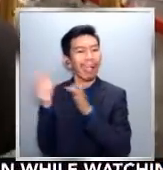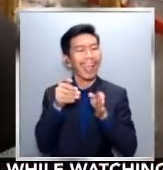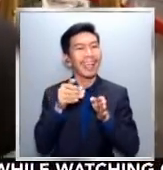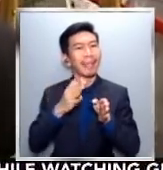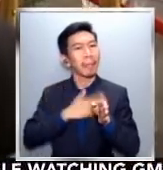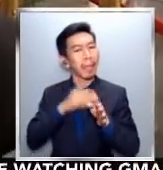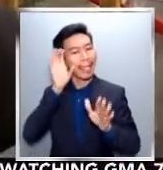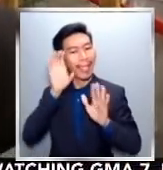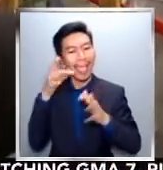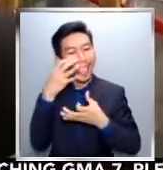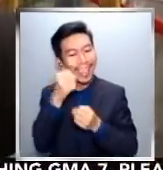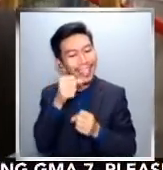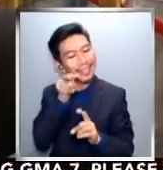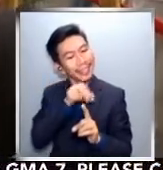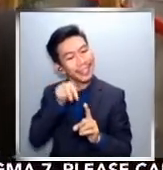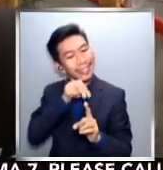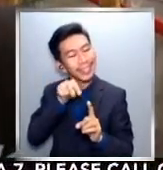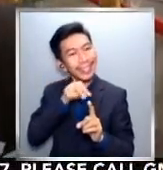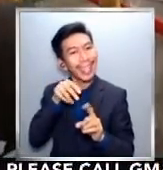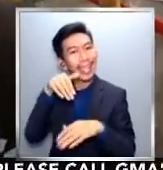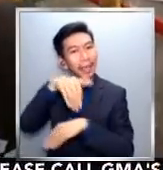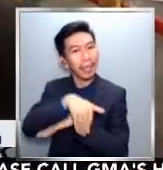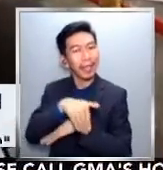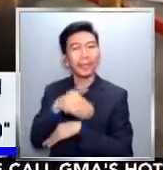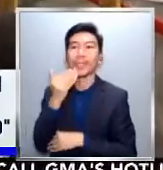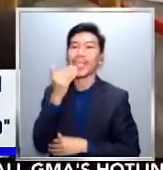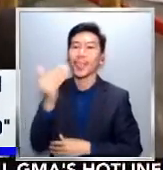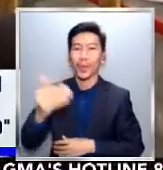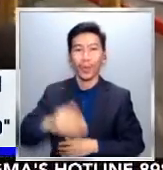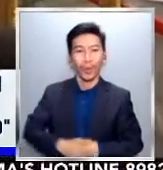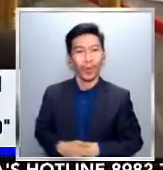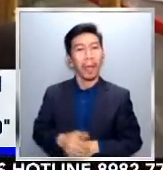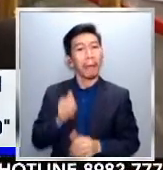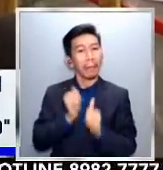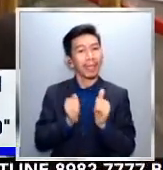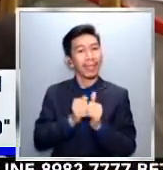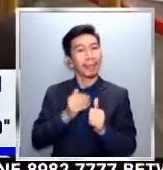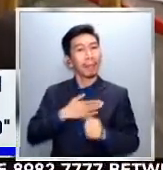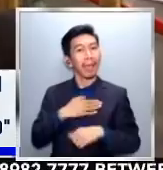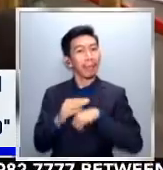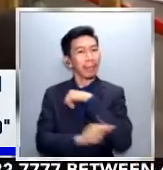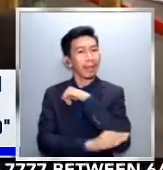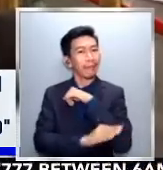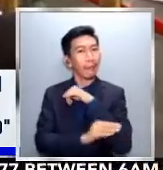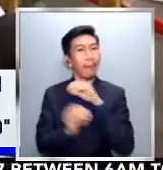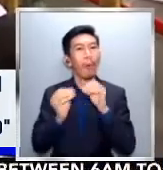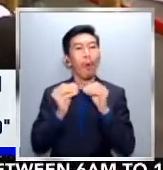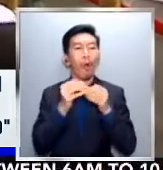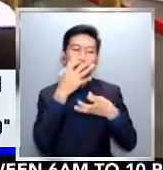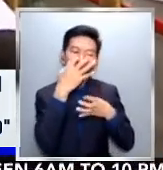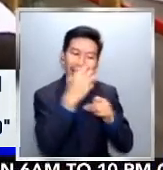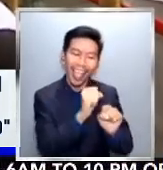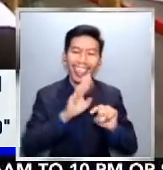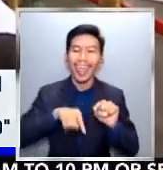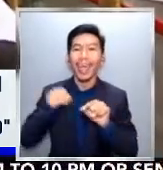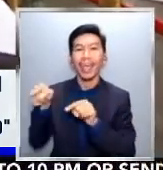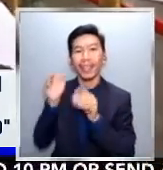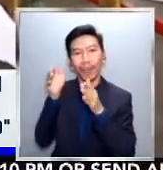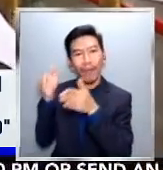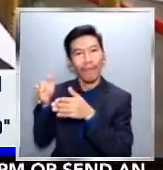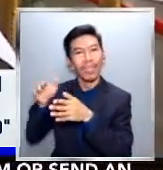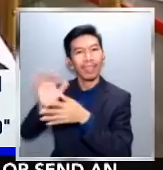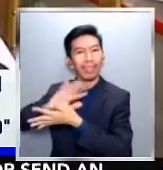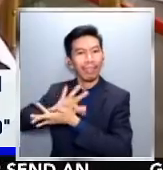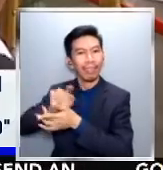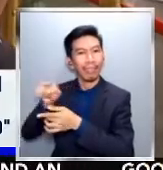maraming salamat kasi mas attractive yung aking brief kaysa sa problema ng bayan.